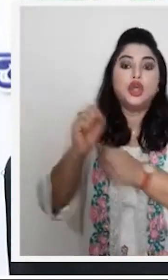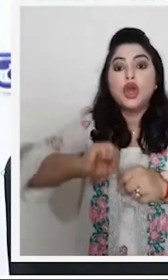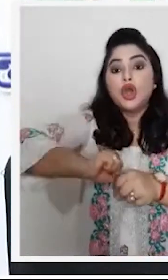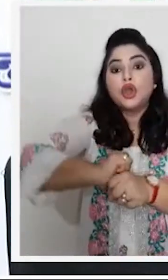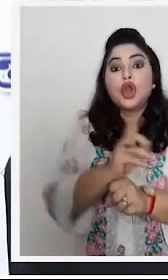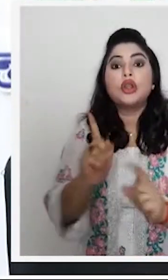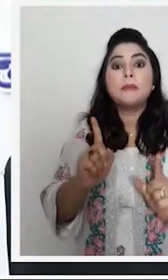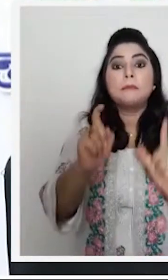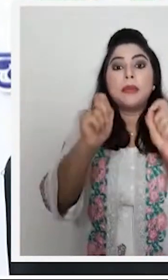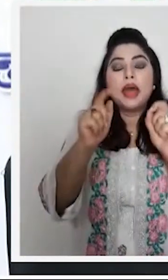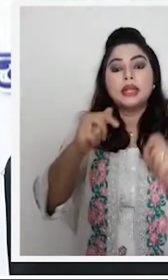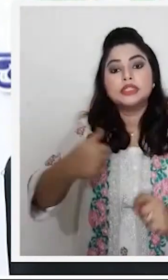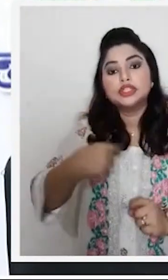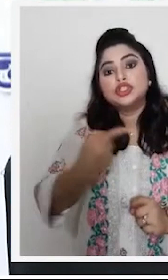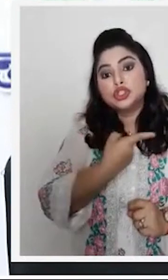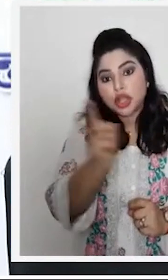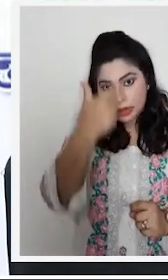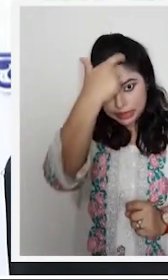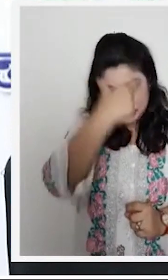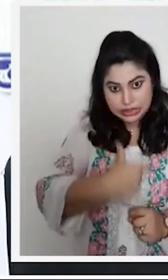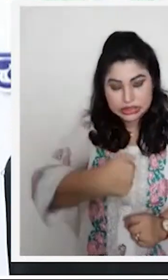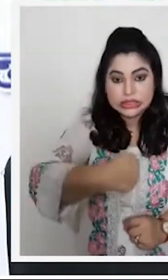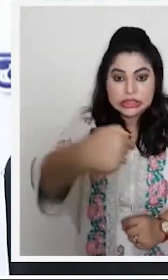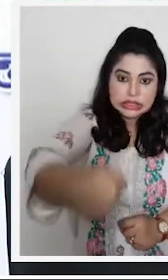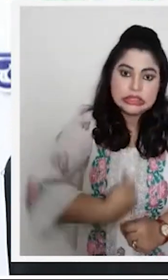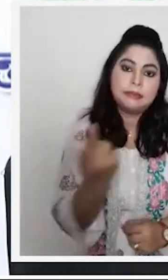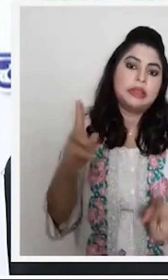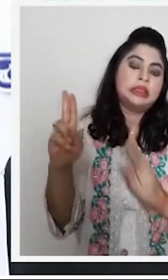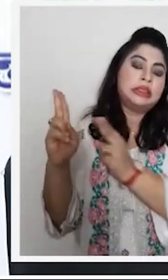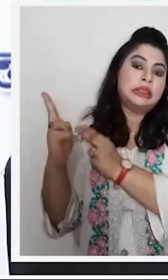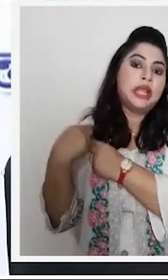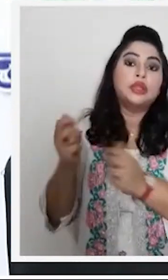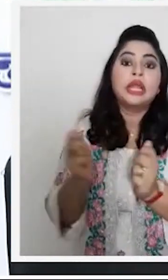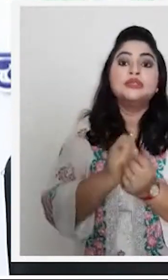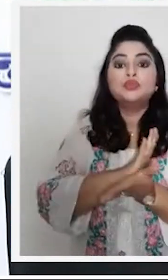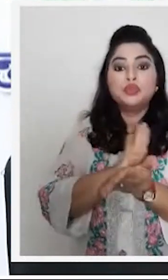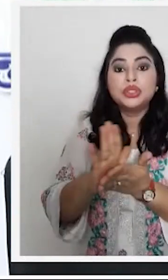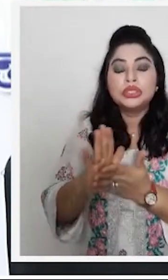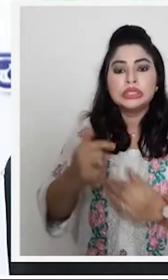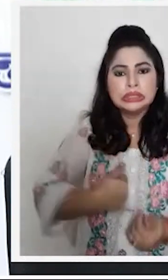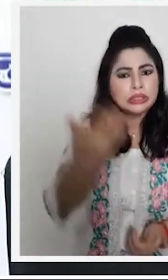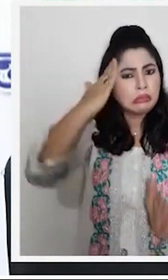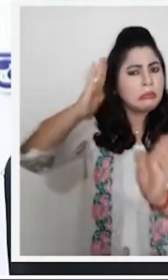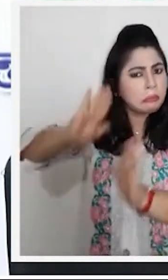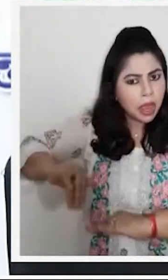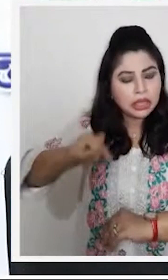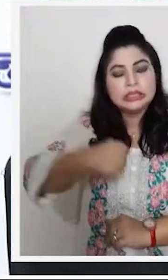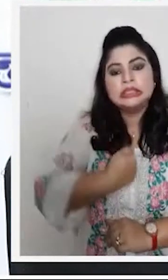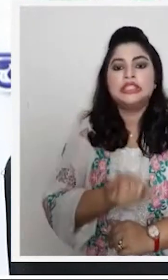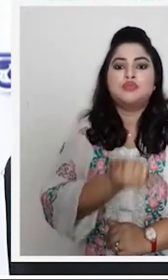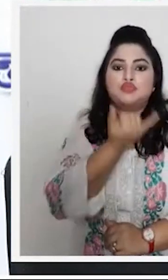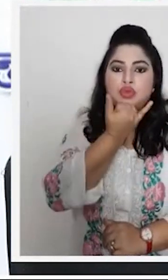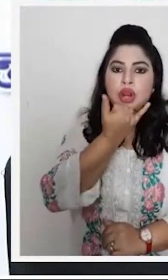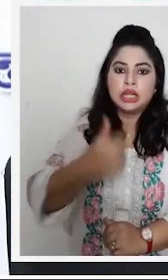চাই, আপনার সুরক্ষা আপনার হাতেই। যতদিন কোভিড থাকবে ততদিন প্রত্যেককেই স্বাস্থ্যবিধি